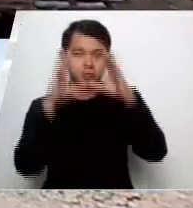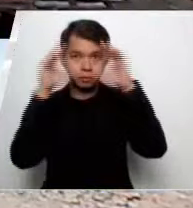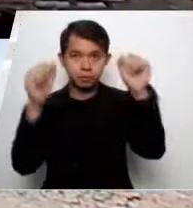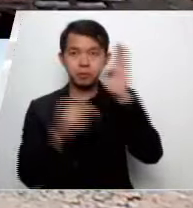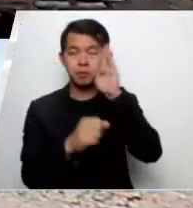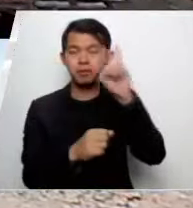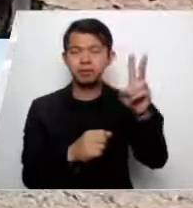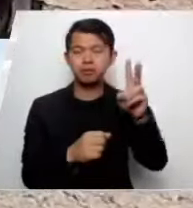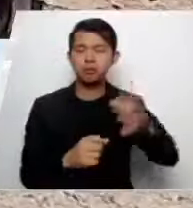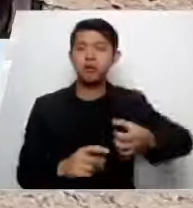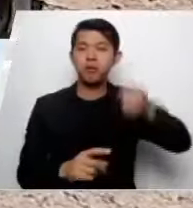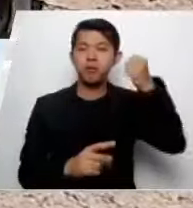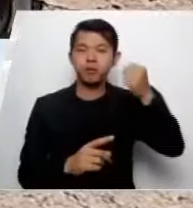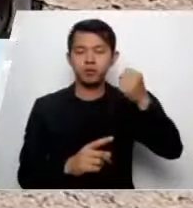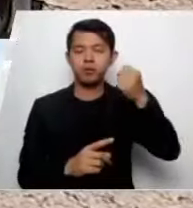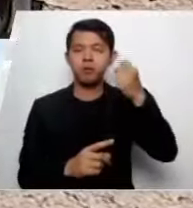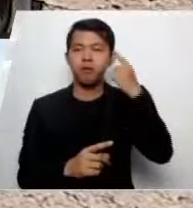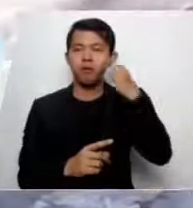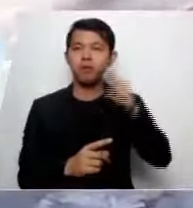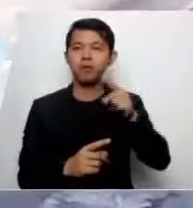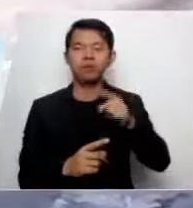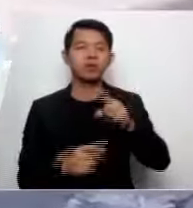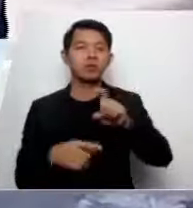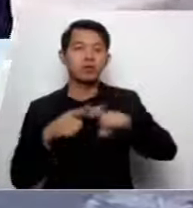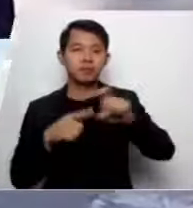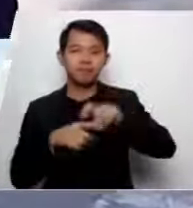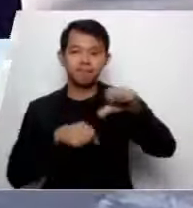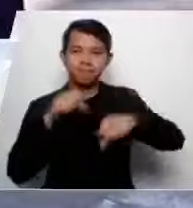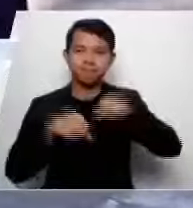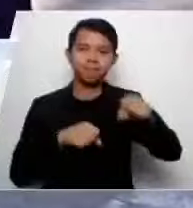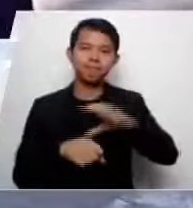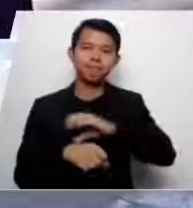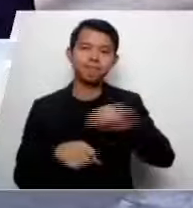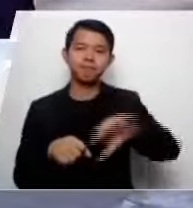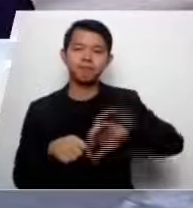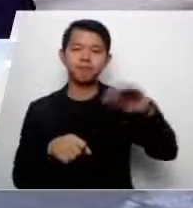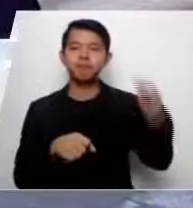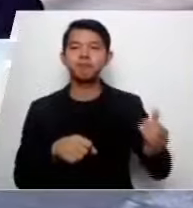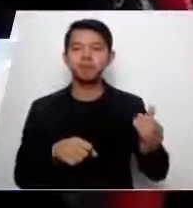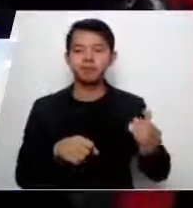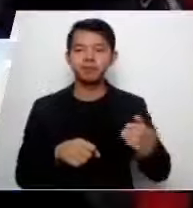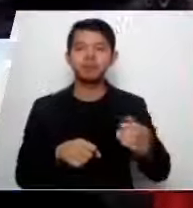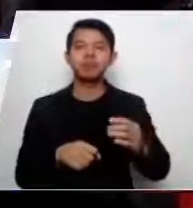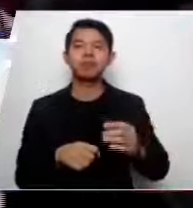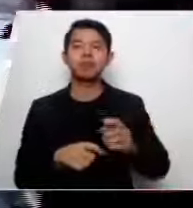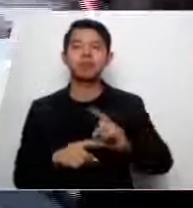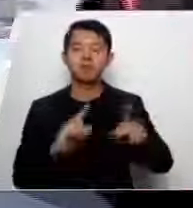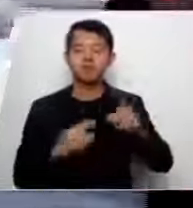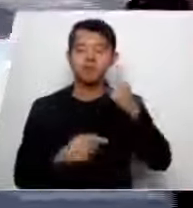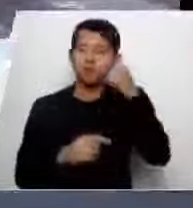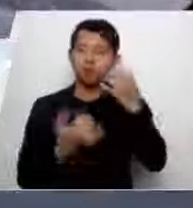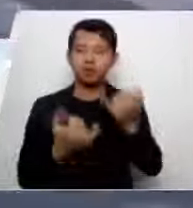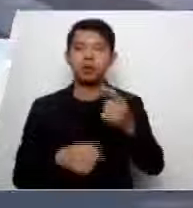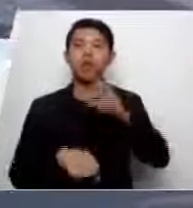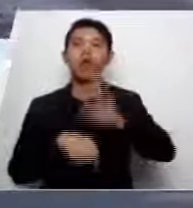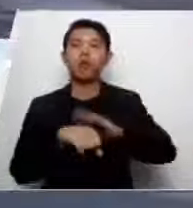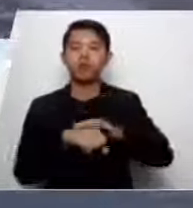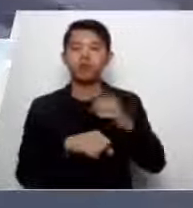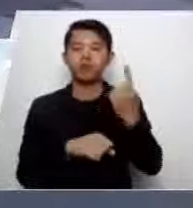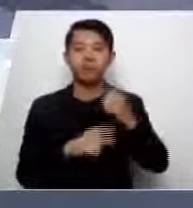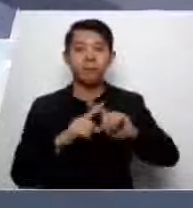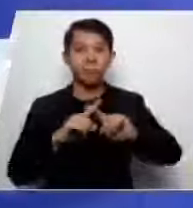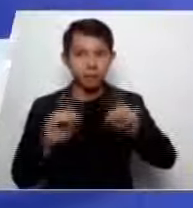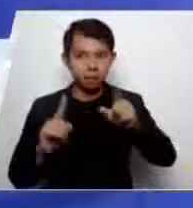paninikit at pag-impound sa mga e-bike at e-trike hangga't paninita at pagbibigay paalala na lang muna ang ginagawa ng mga otoridad. Pero, gayon